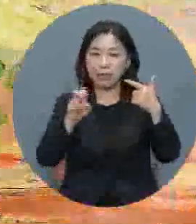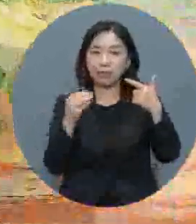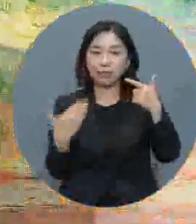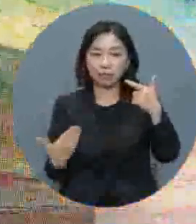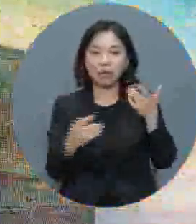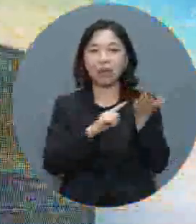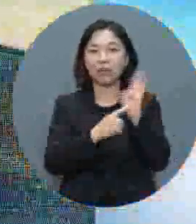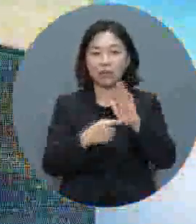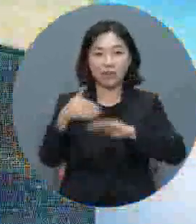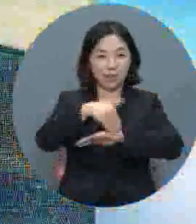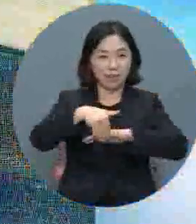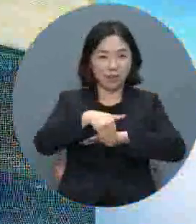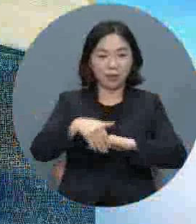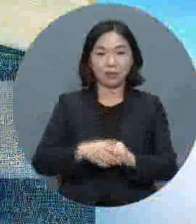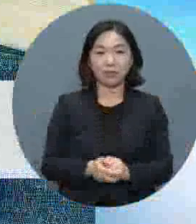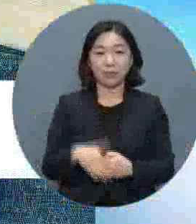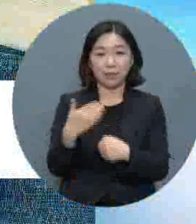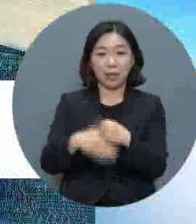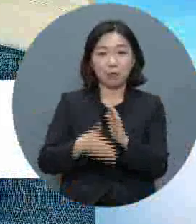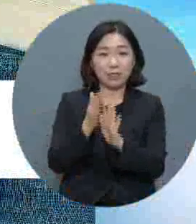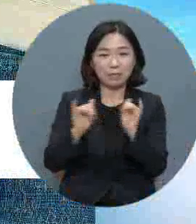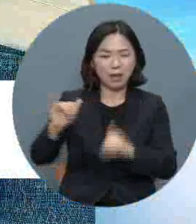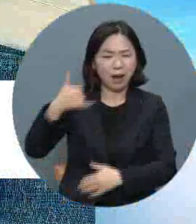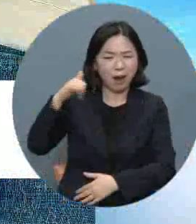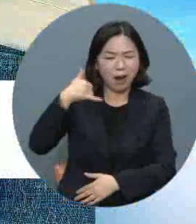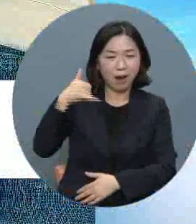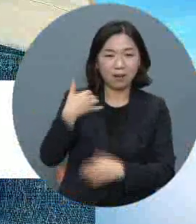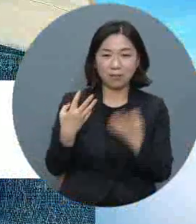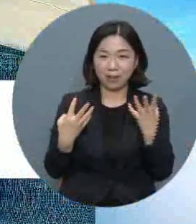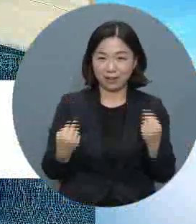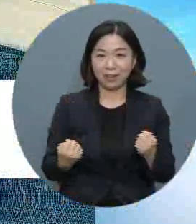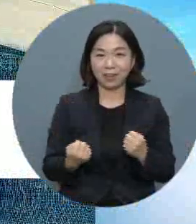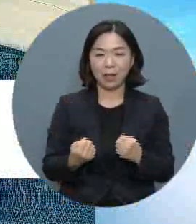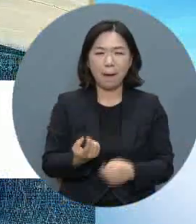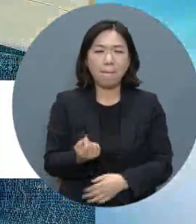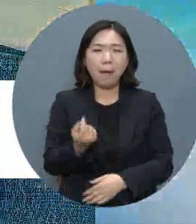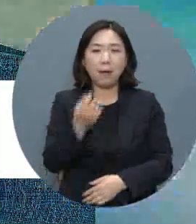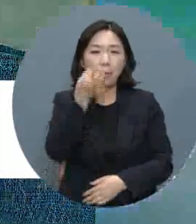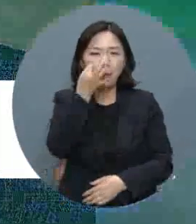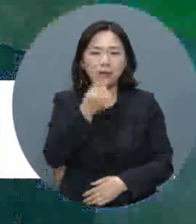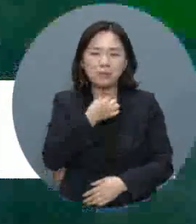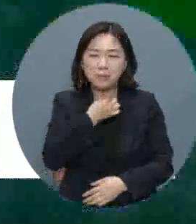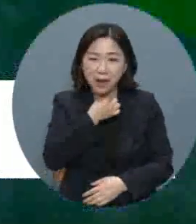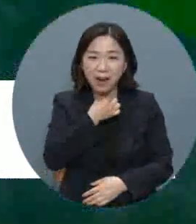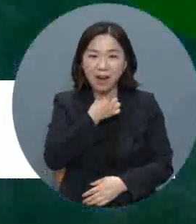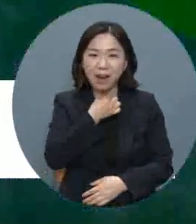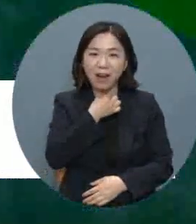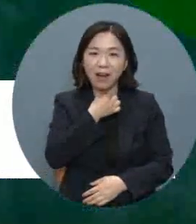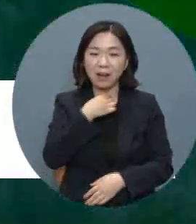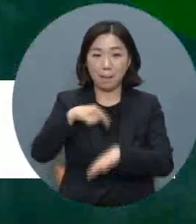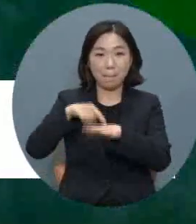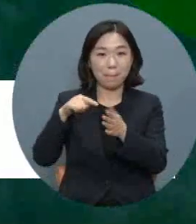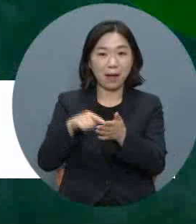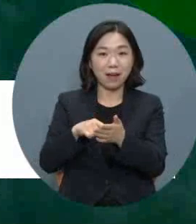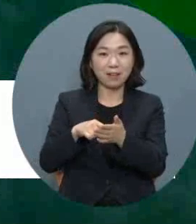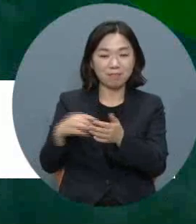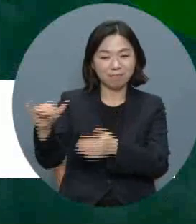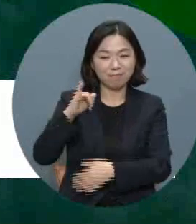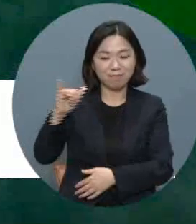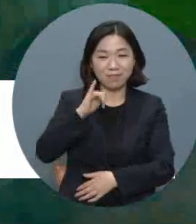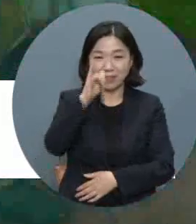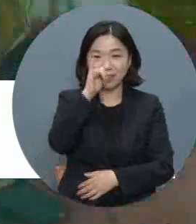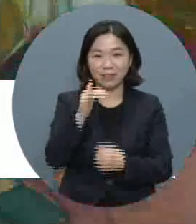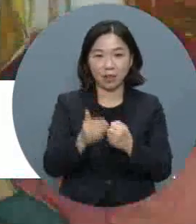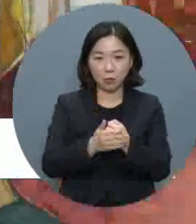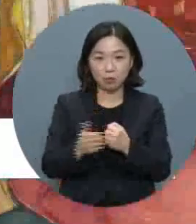밝혔습니다. 정말 많은 대구 시민들이 연락을 주고 계세요. 빨리 보고 싶다라는 열망을 담아서 연락을